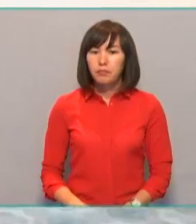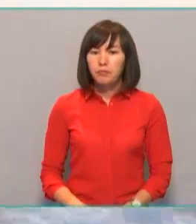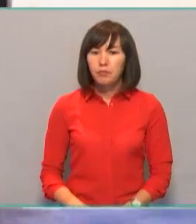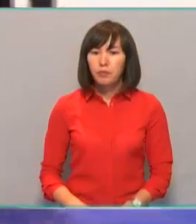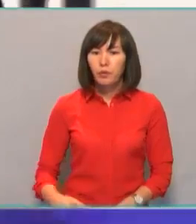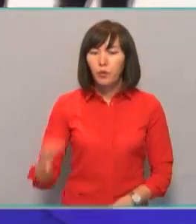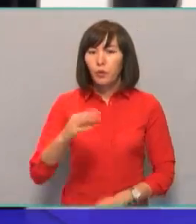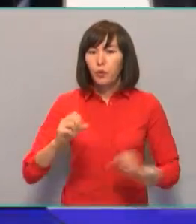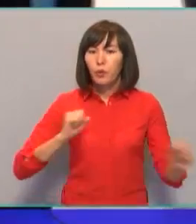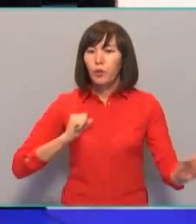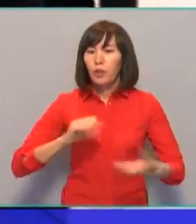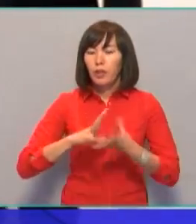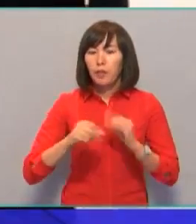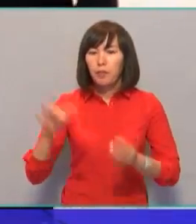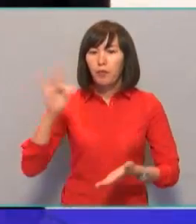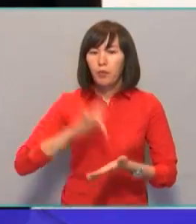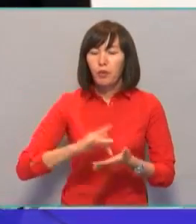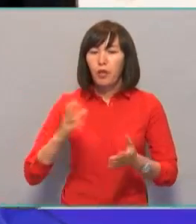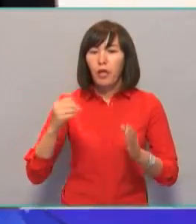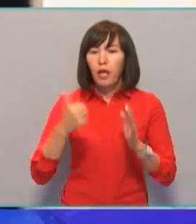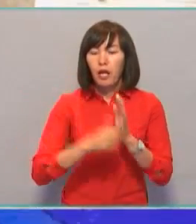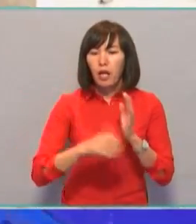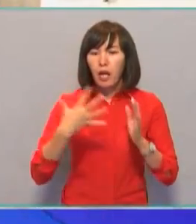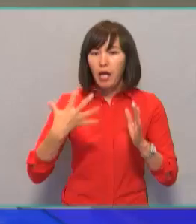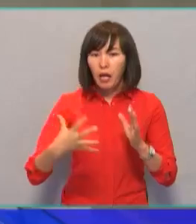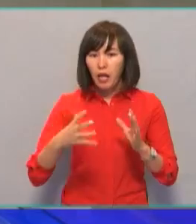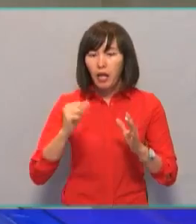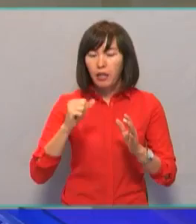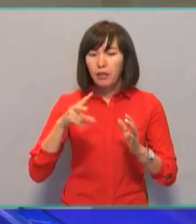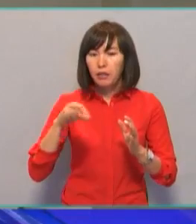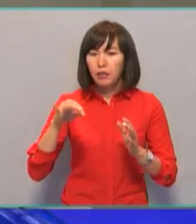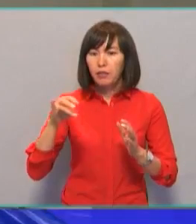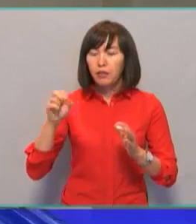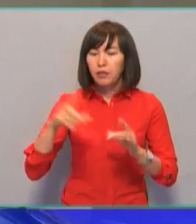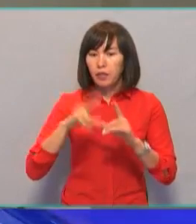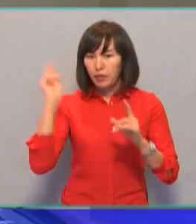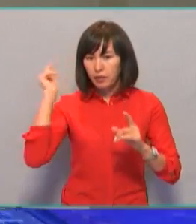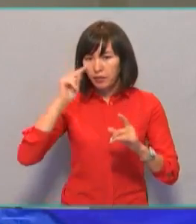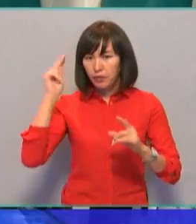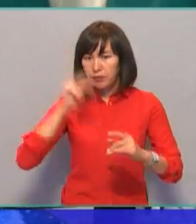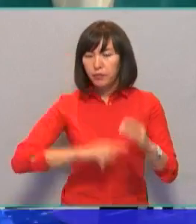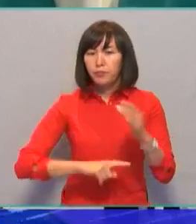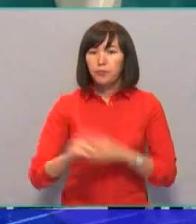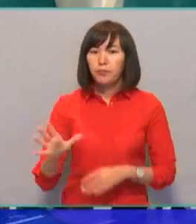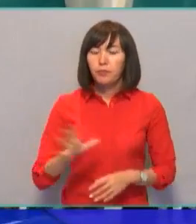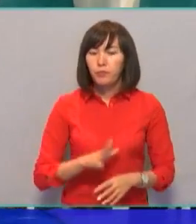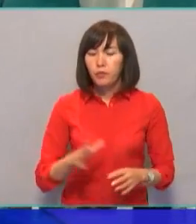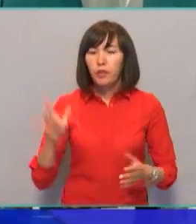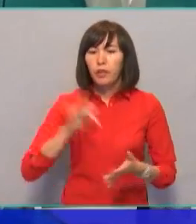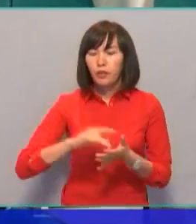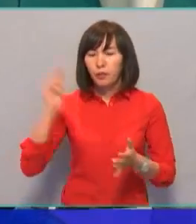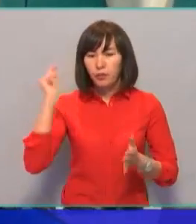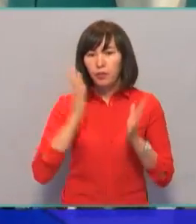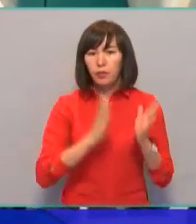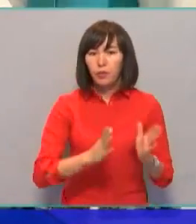Ақпараттық топ аймаққа жасаған сапарын қаладағы нөмірі 65-ші Ыбырай Алтынсарин атындағы мектеп гимназиясынан бастады. Орта білім